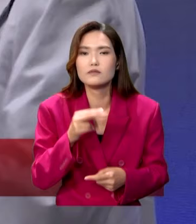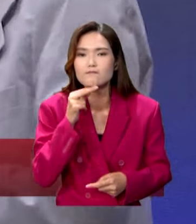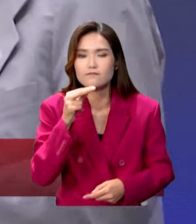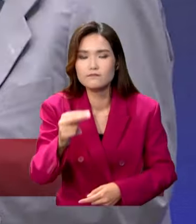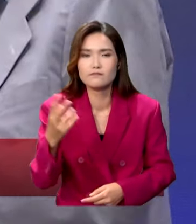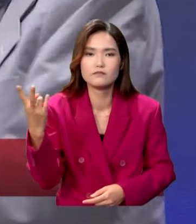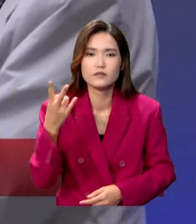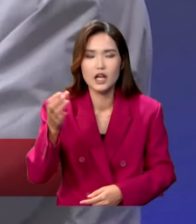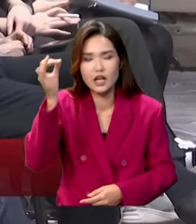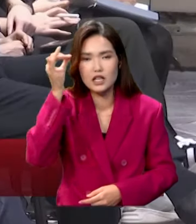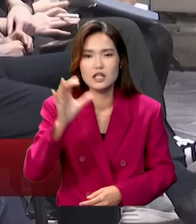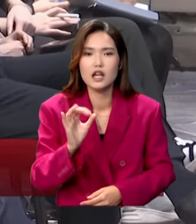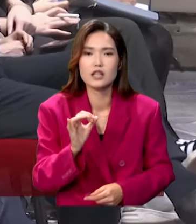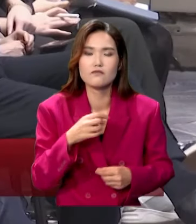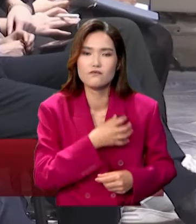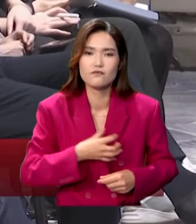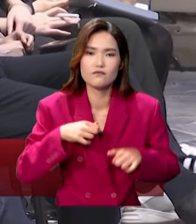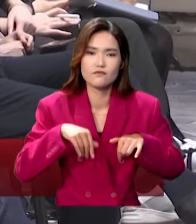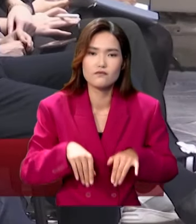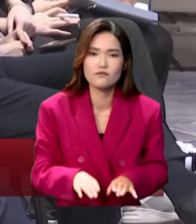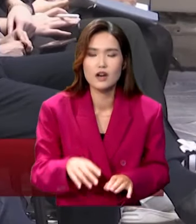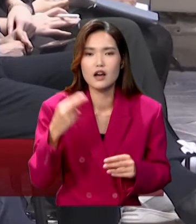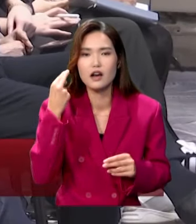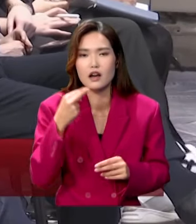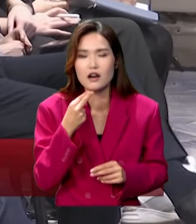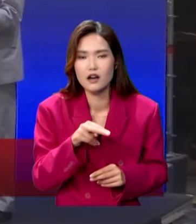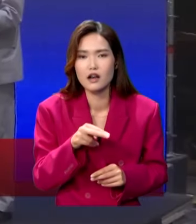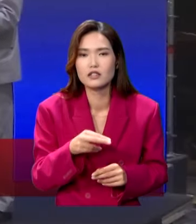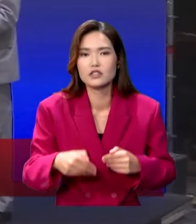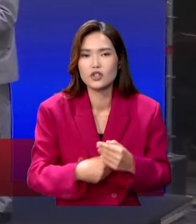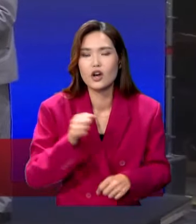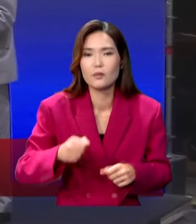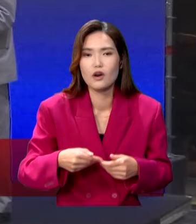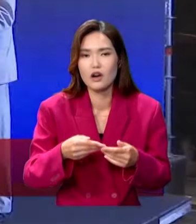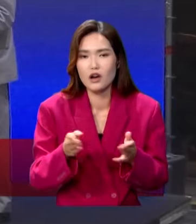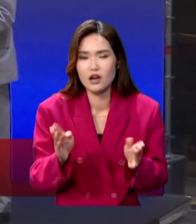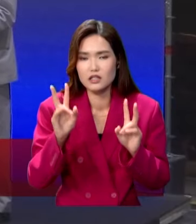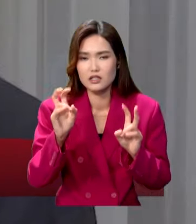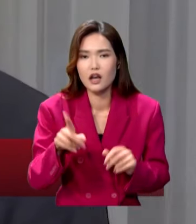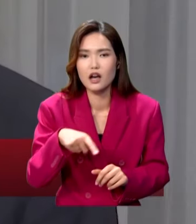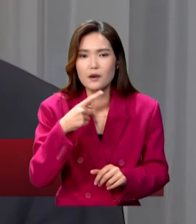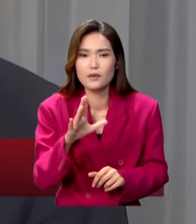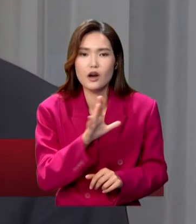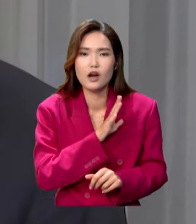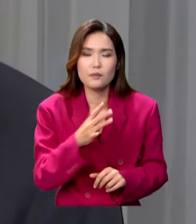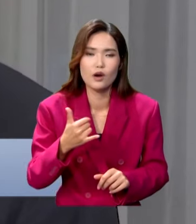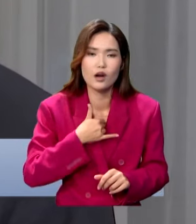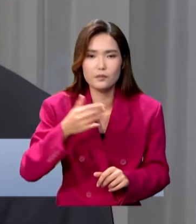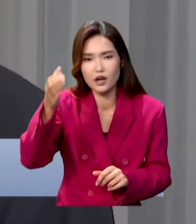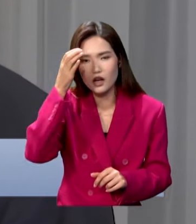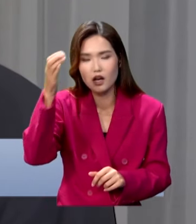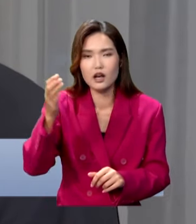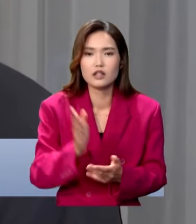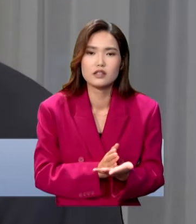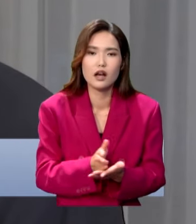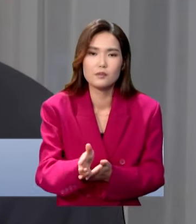және инновациялық шешімдер іздеуге дайын, Қазақстан сияқты елдер үшін жаңа мүмкіндіктер ашылатынын атап өтті. В первую очередь это, так